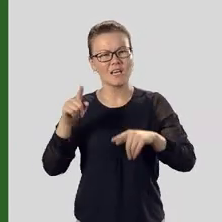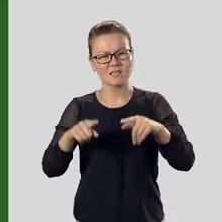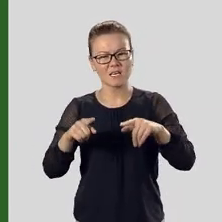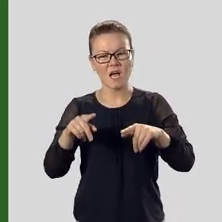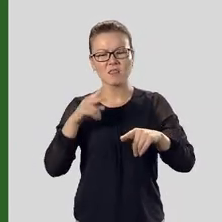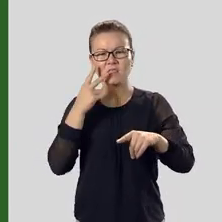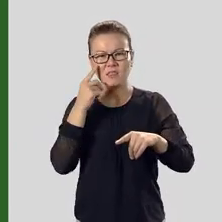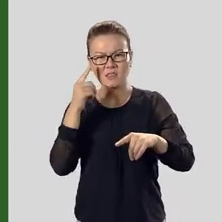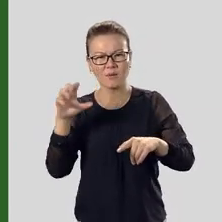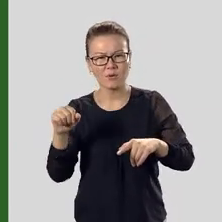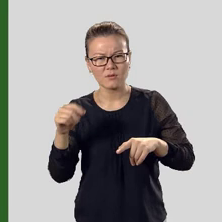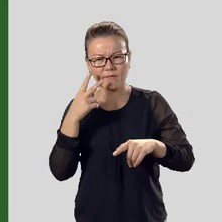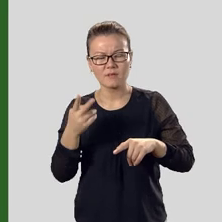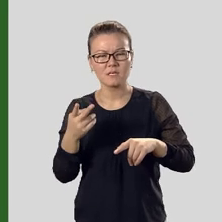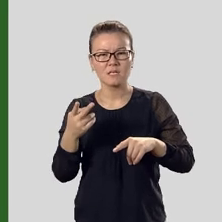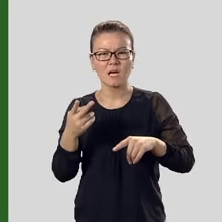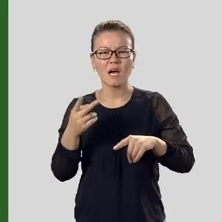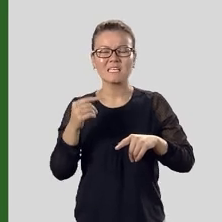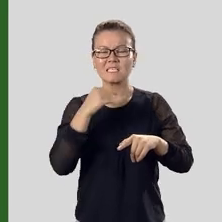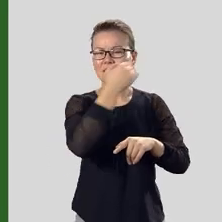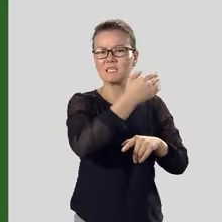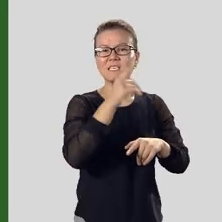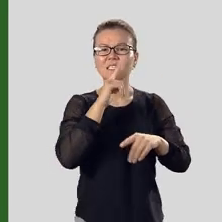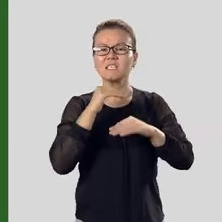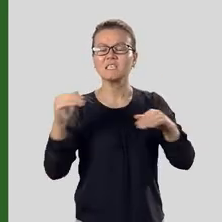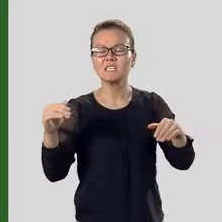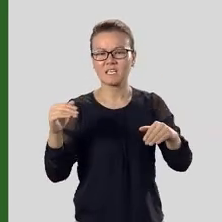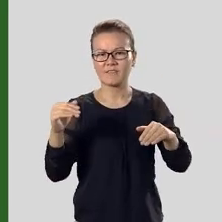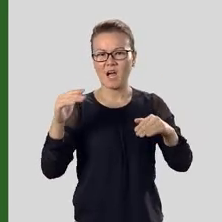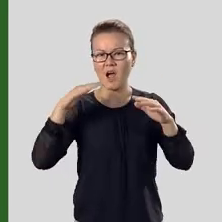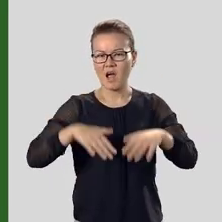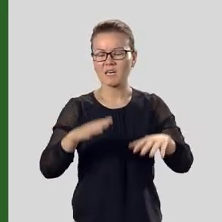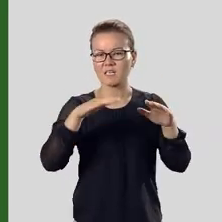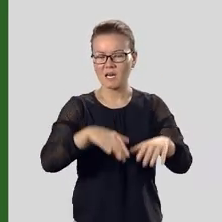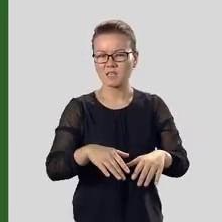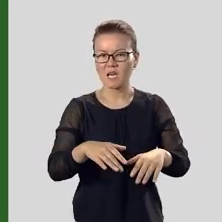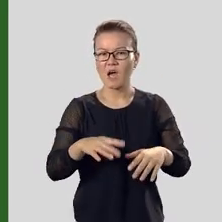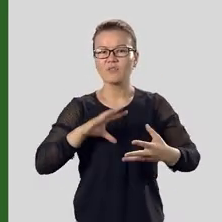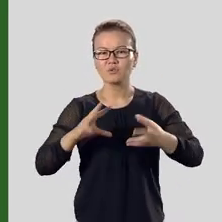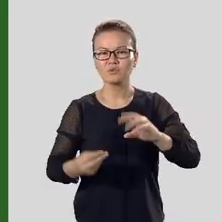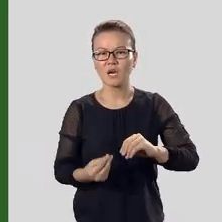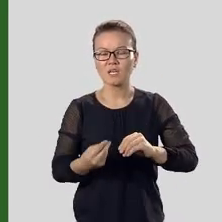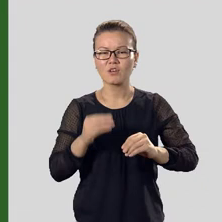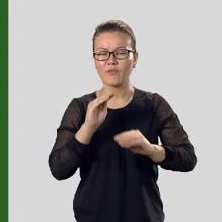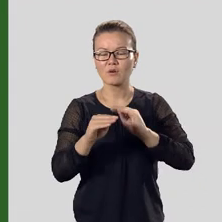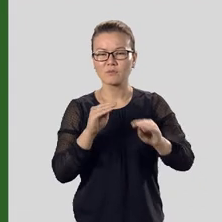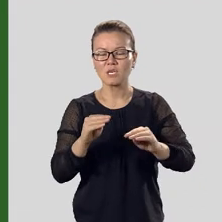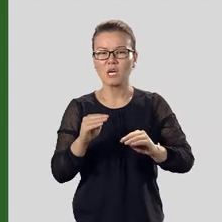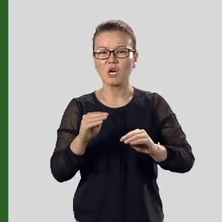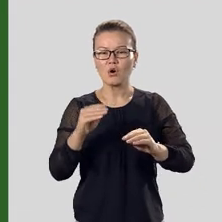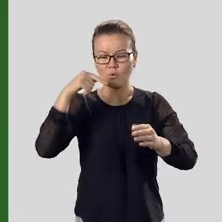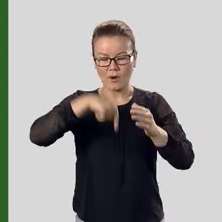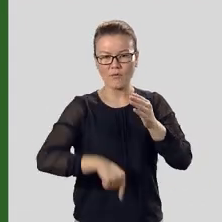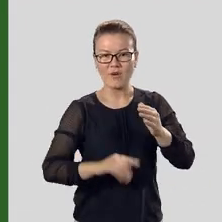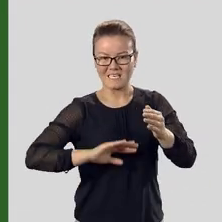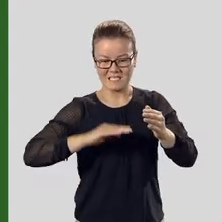можно лишь в западной части Тихого океана. В результате формируется глубоководный желоб